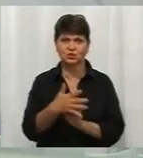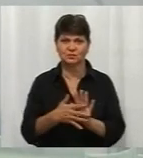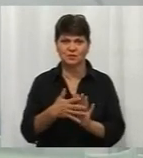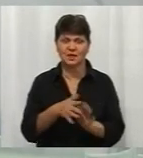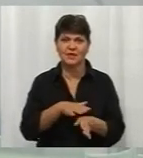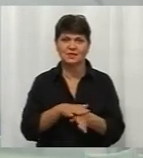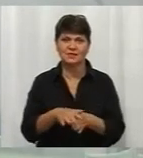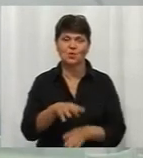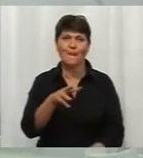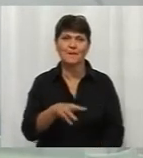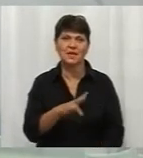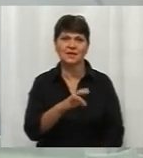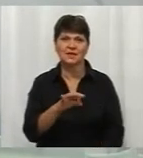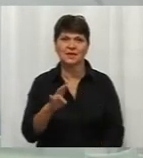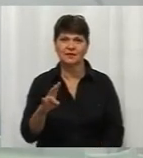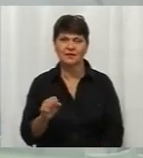здійснює Марина Нікітіна,